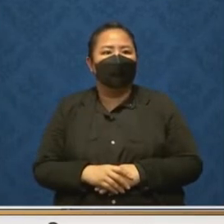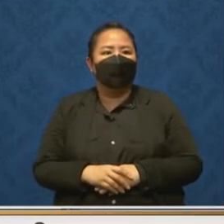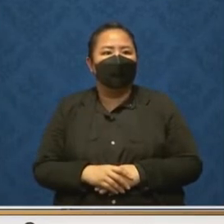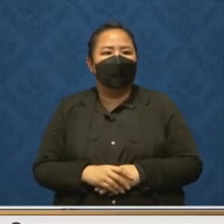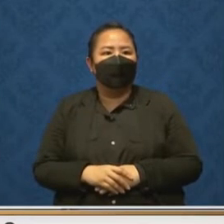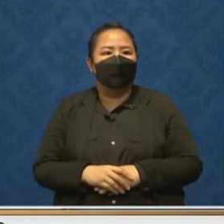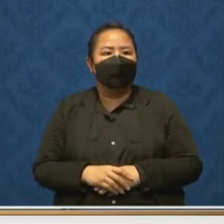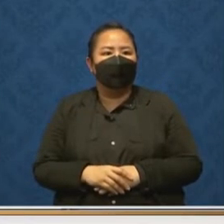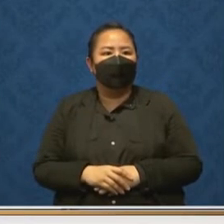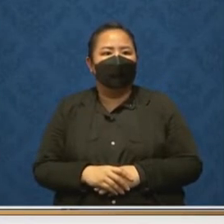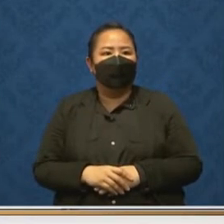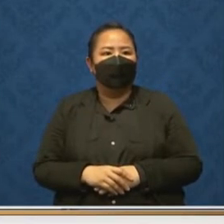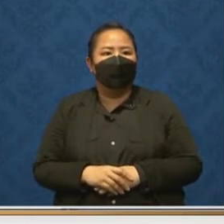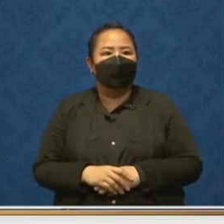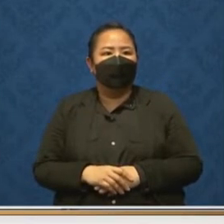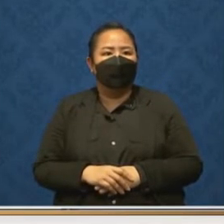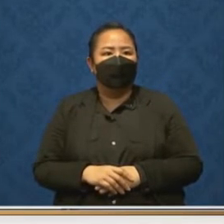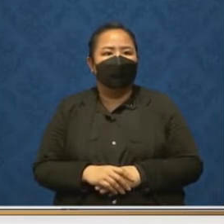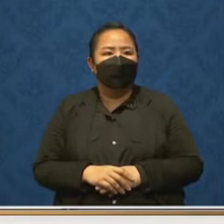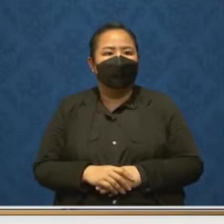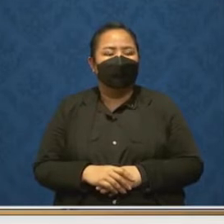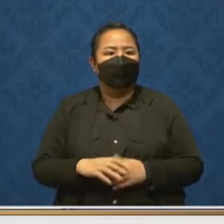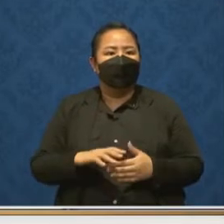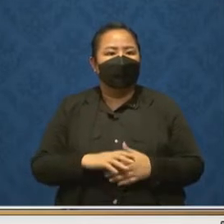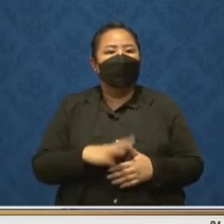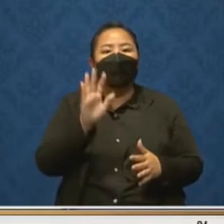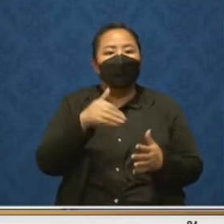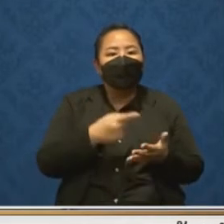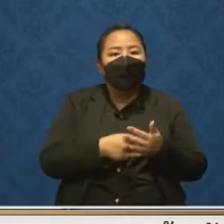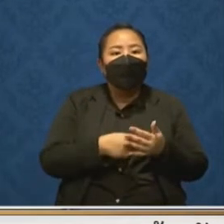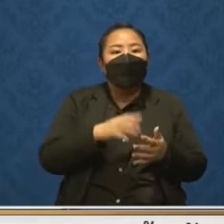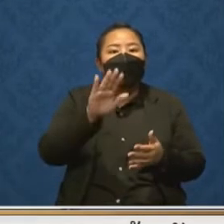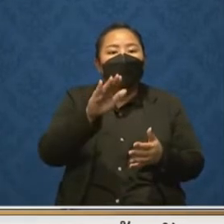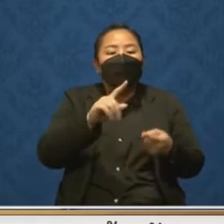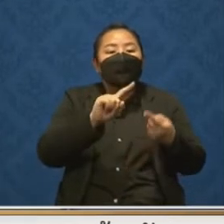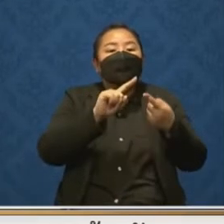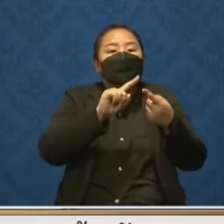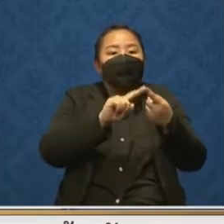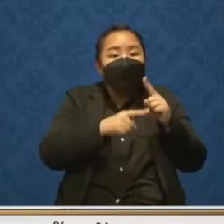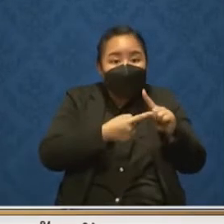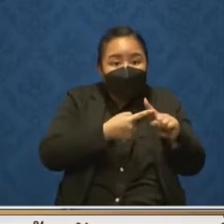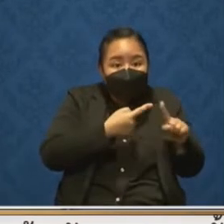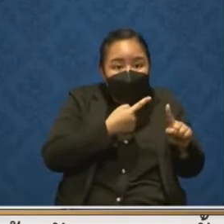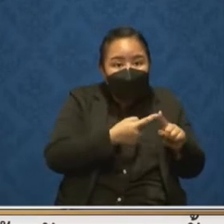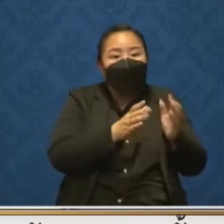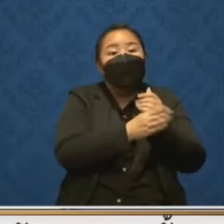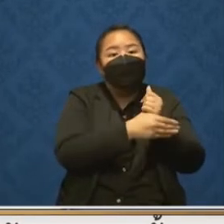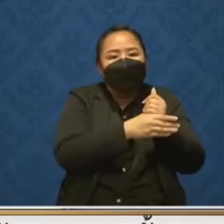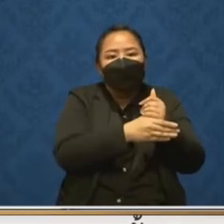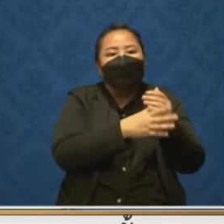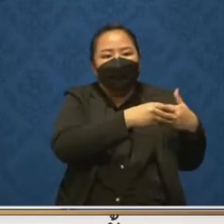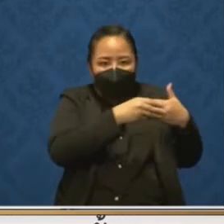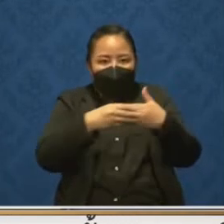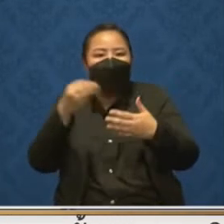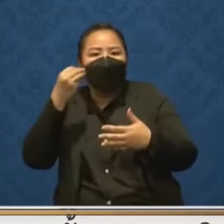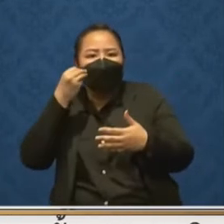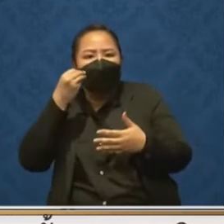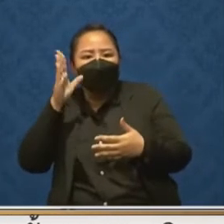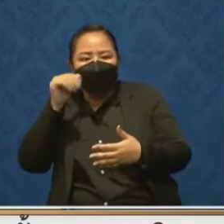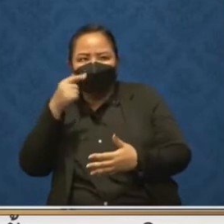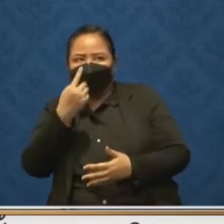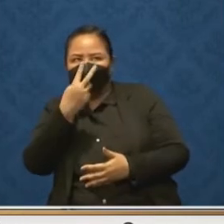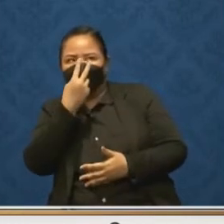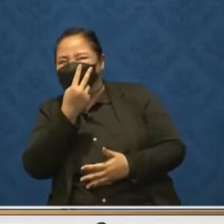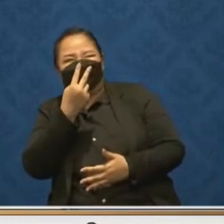ที่